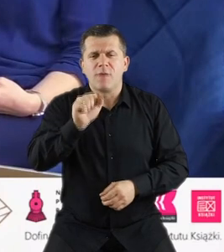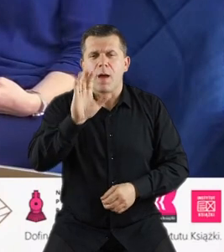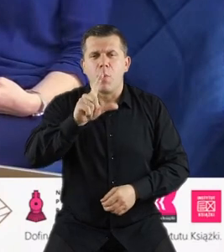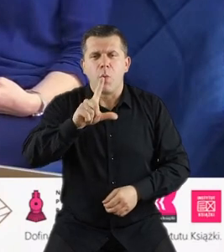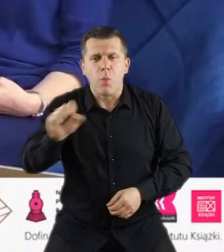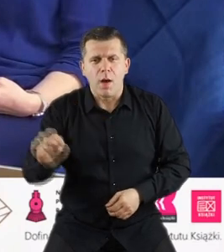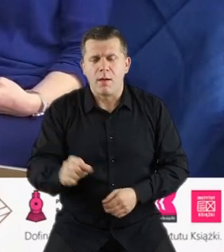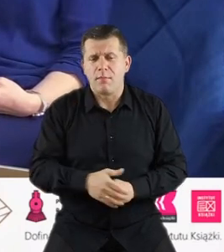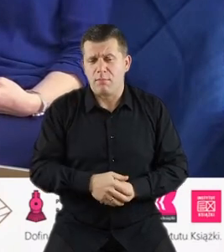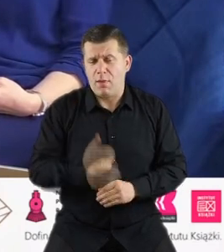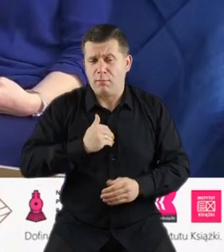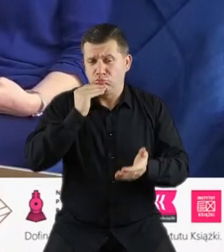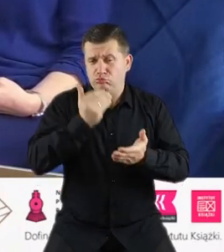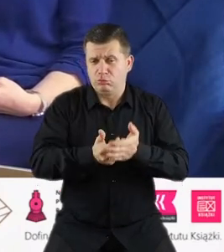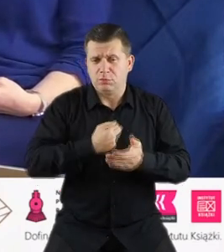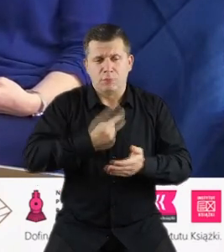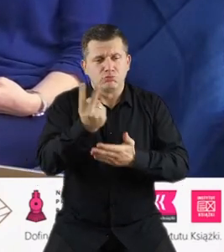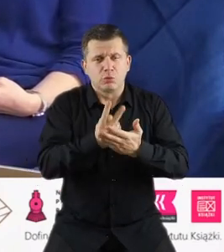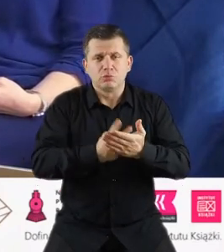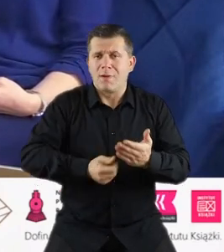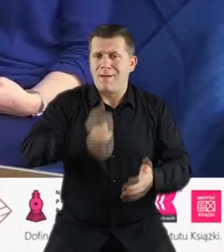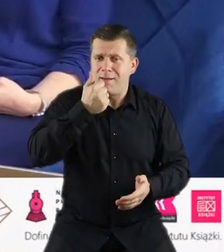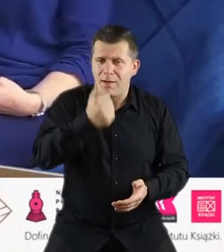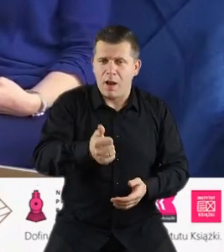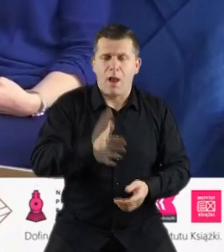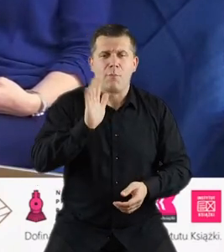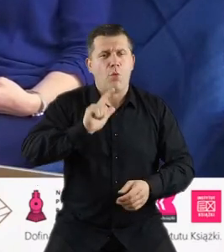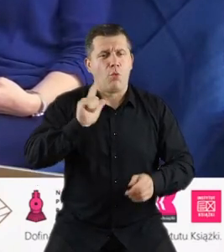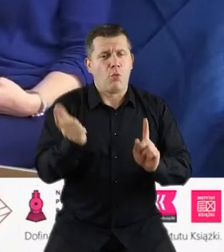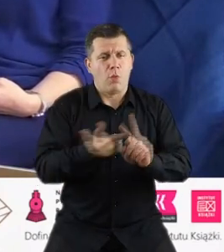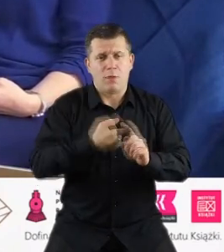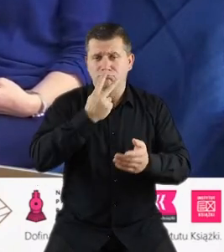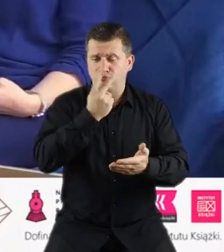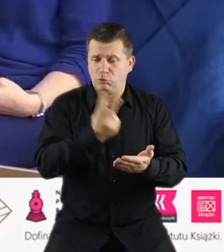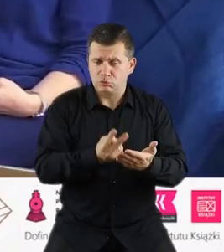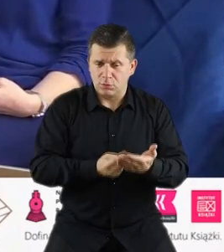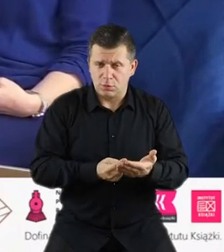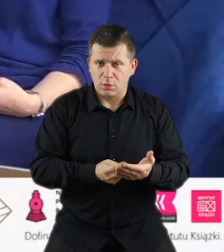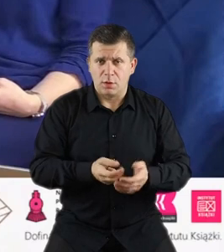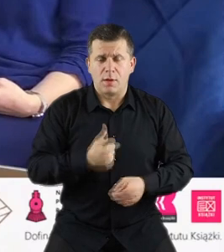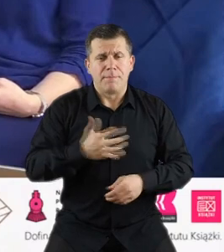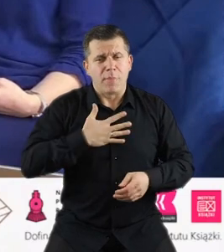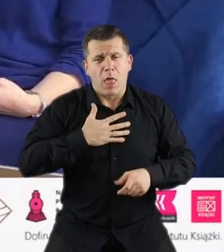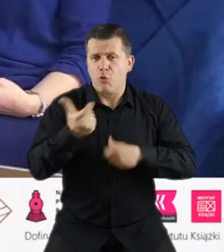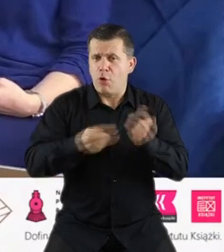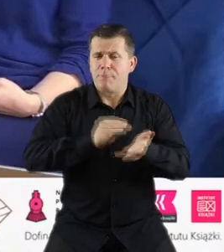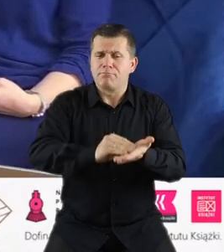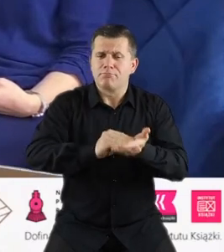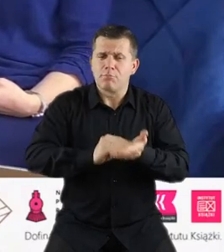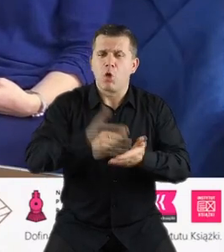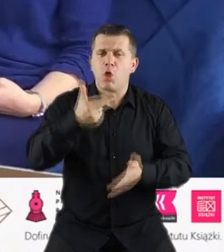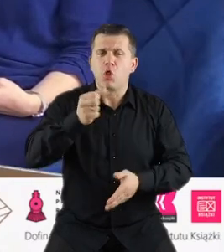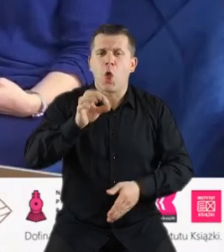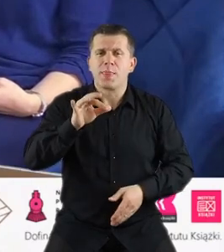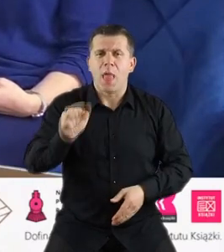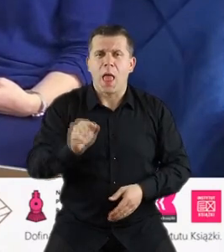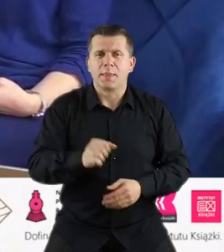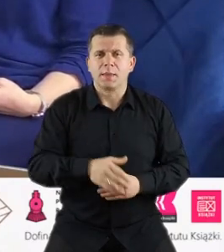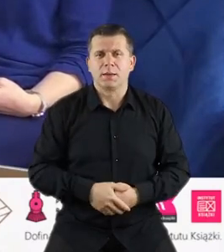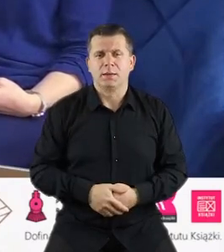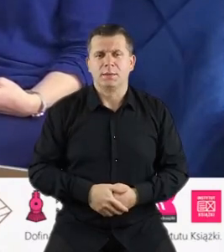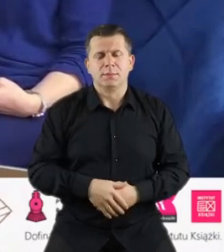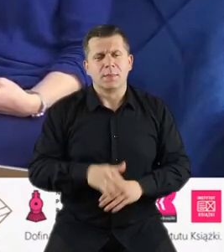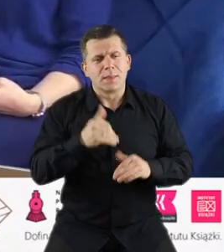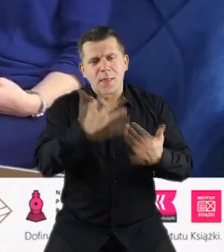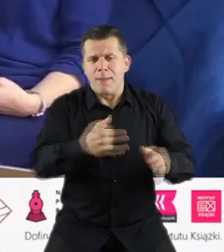fabuła. Ja przyznam, że przeczytałam raz, potem przeczytałam drugi raz. Zaczęłam sobie robić notatki, bo pani tak bardzo motywuje